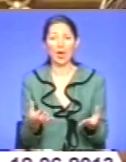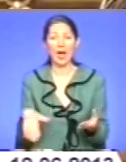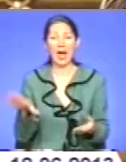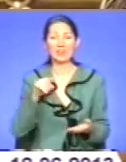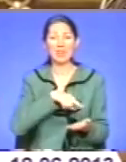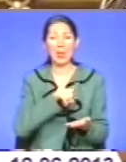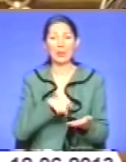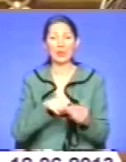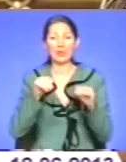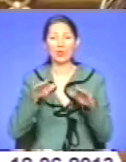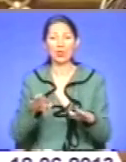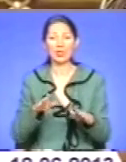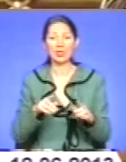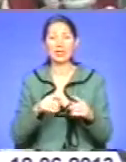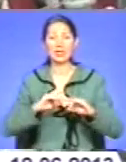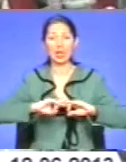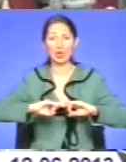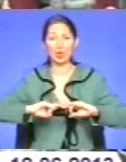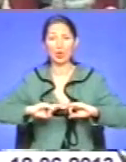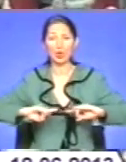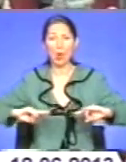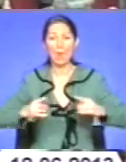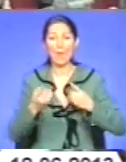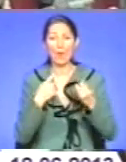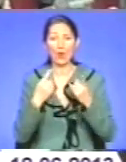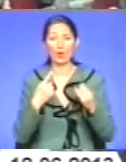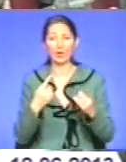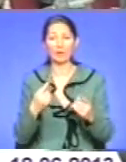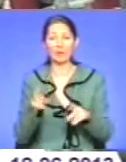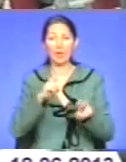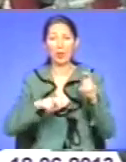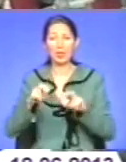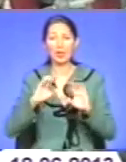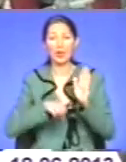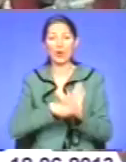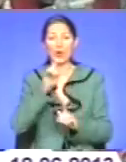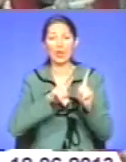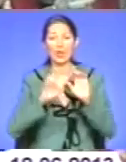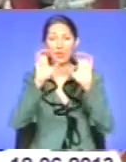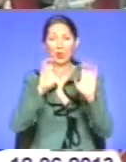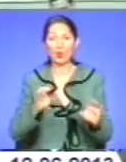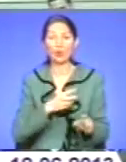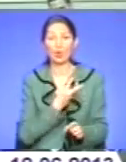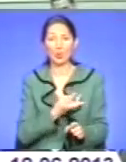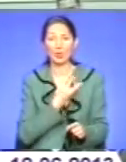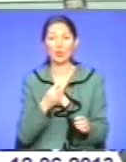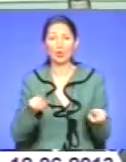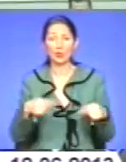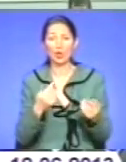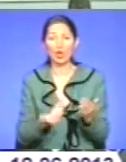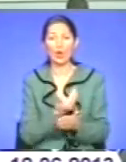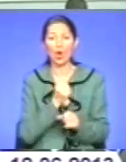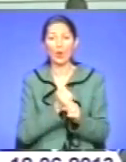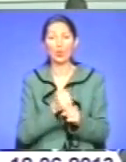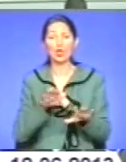питання вирішуються за столом переговорів. На розгляді у Верховній Раді також перебуває закон про стимулювання нових робочих місць. Незважаючи на те,